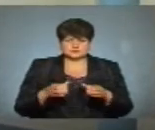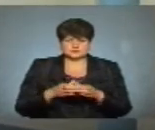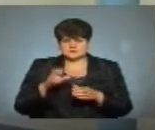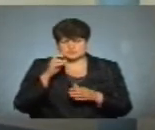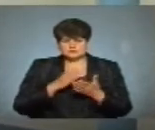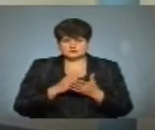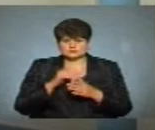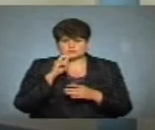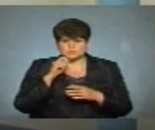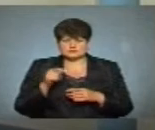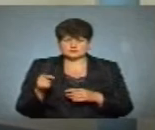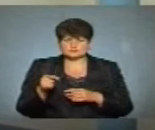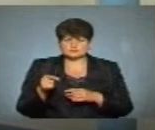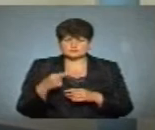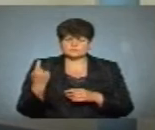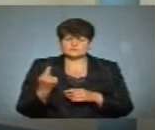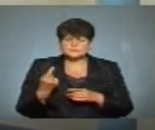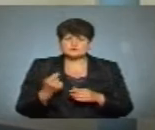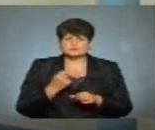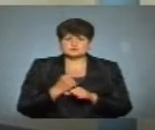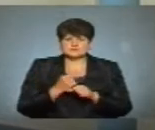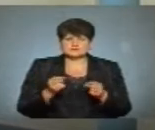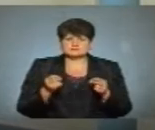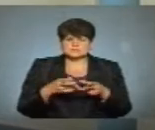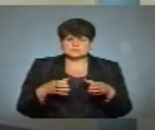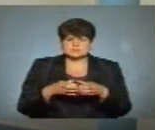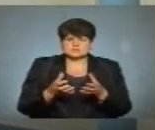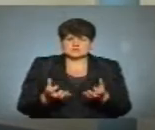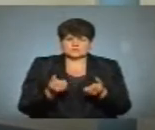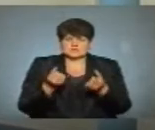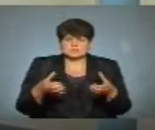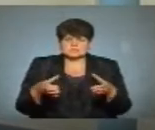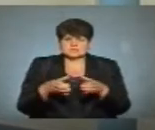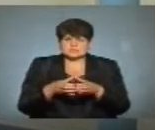надзвичайних ситуацій в області. Сформували спеціалізований аварійно-рятувальний загін,